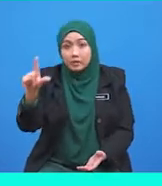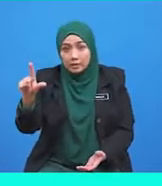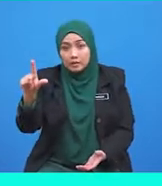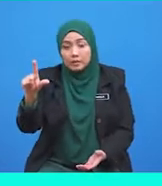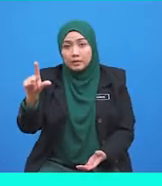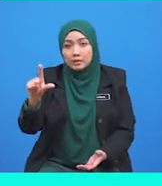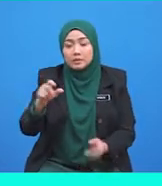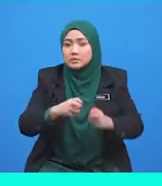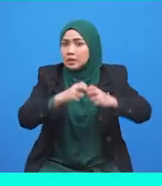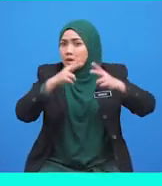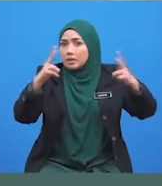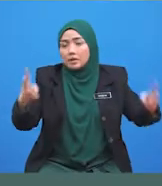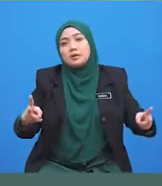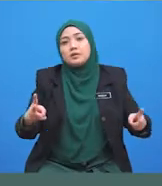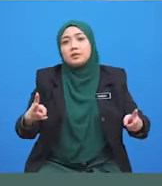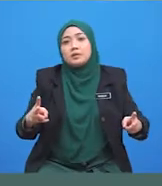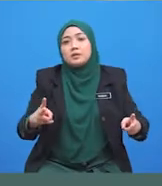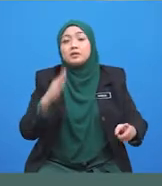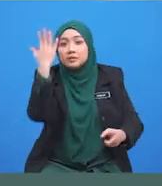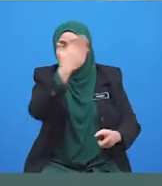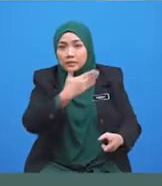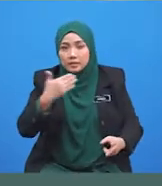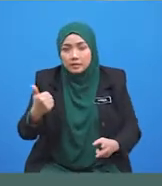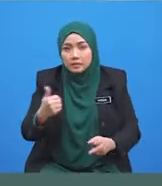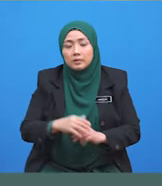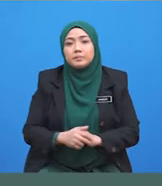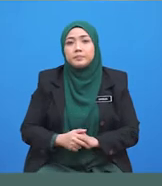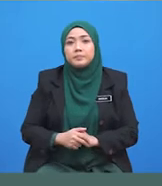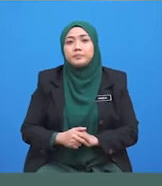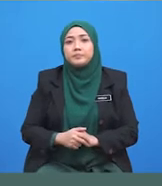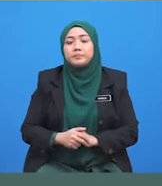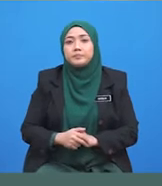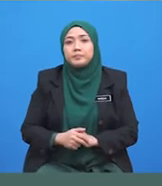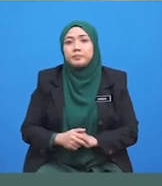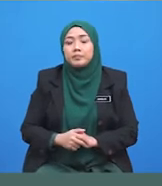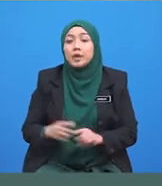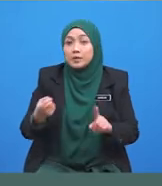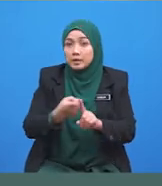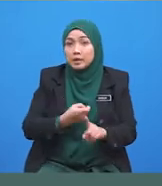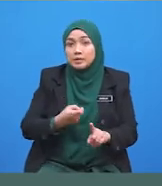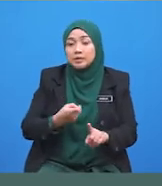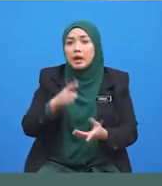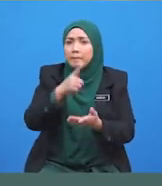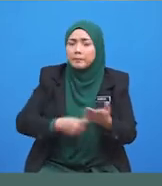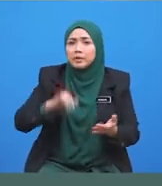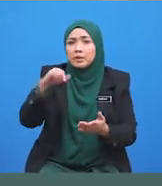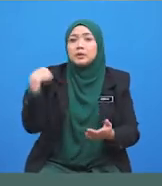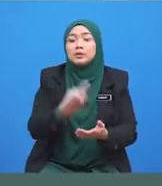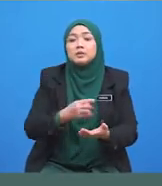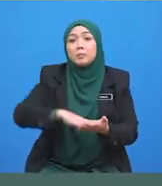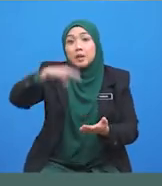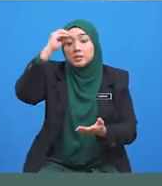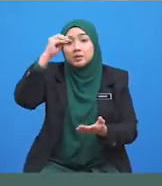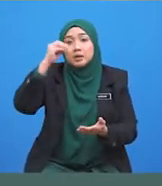pada hari ini. Baiklah murid-murid, daripada apa yang kita belajar sebentar tadi, kita lihat